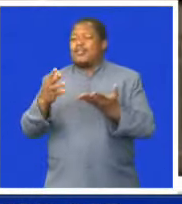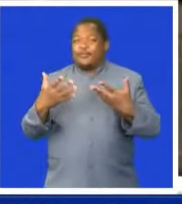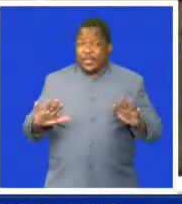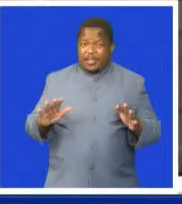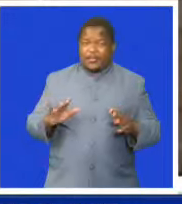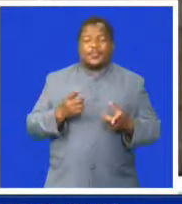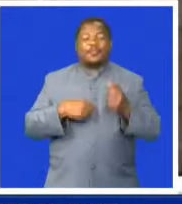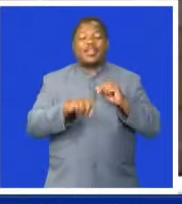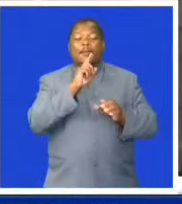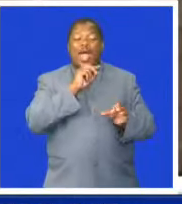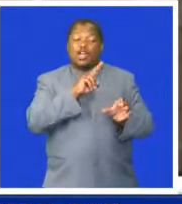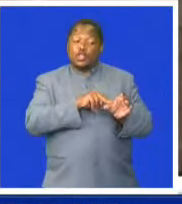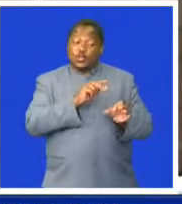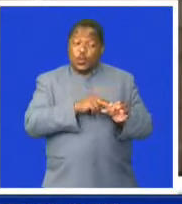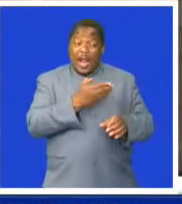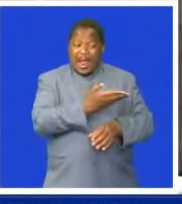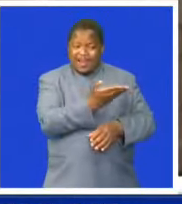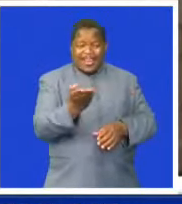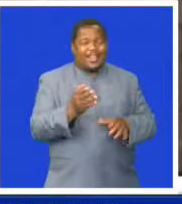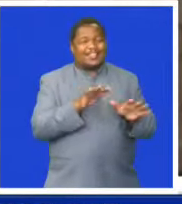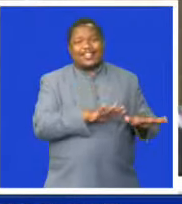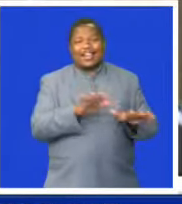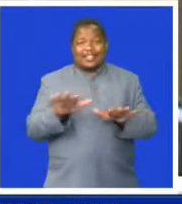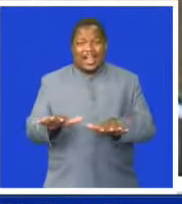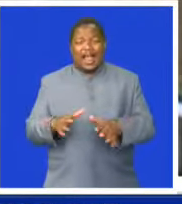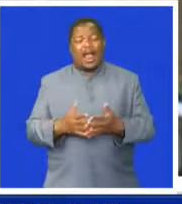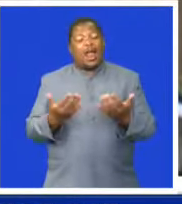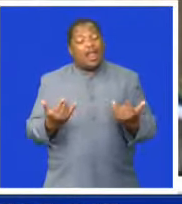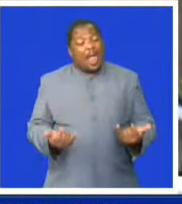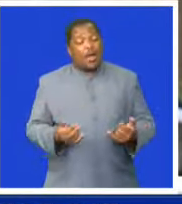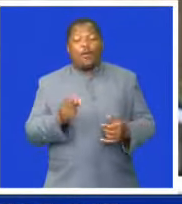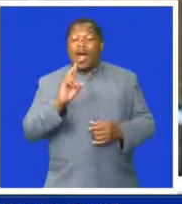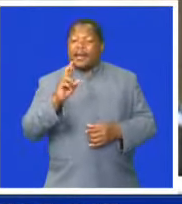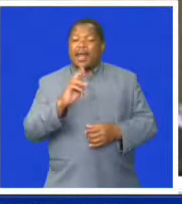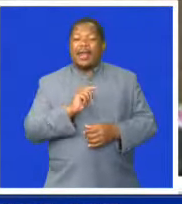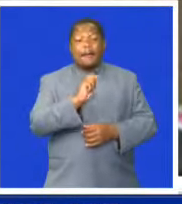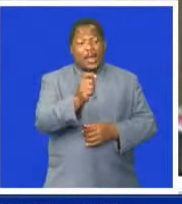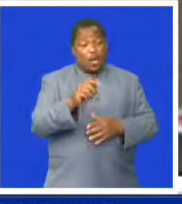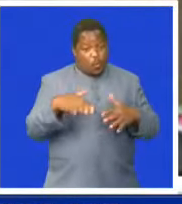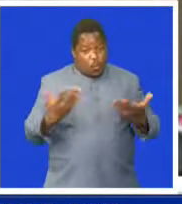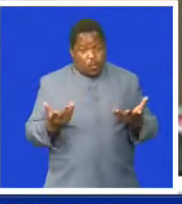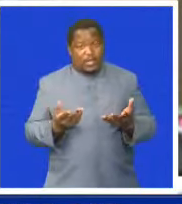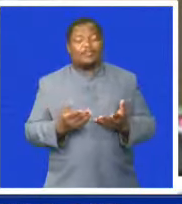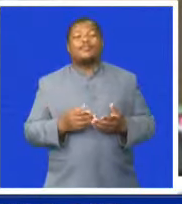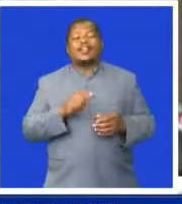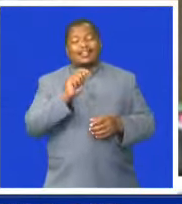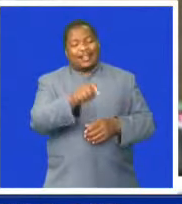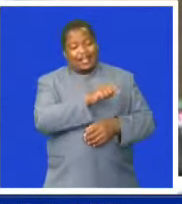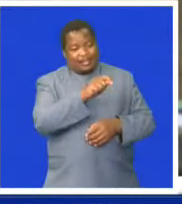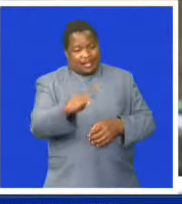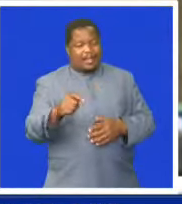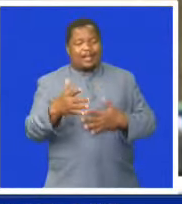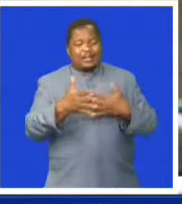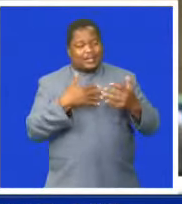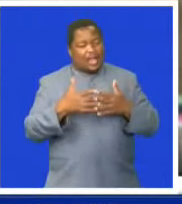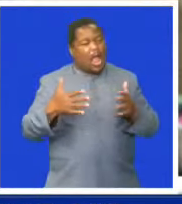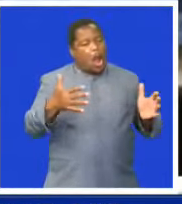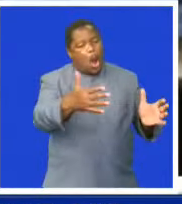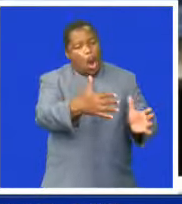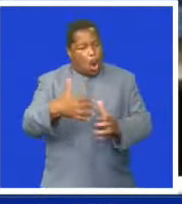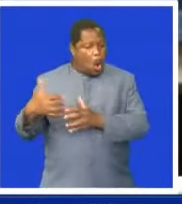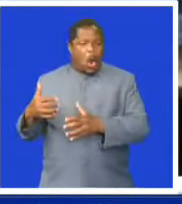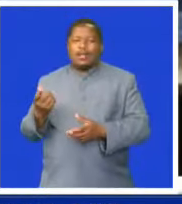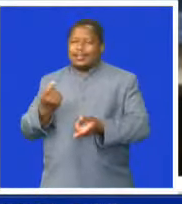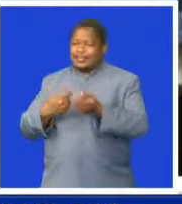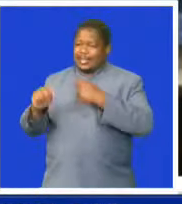khona batawudliwa tindlu ngathi abakhona ukubhadala. Sikhuluma namluleki Dlamini welitiko lamabhizinisi ngalendzaba uthite